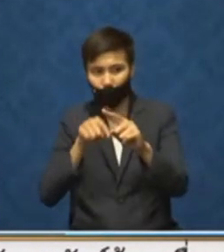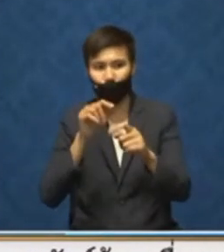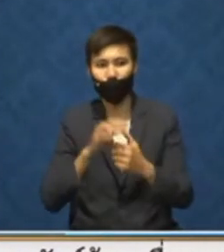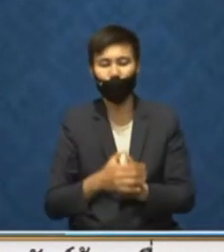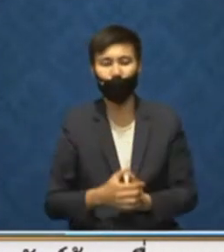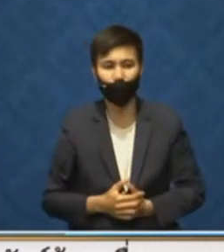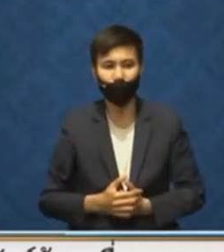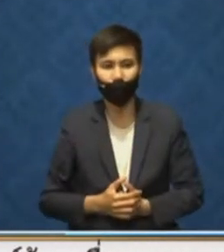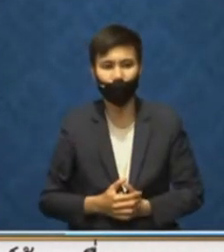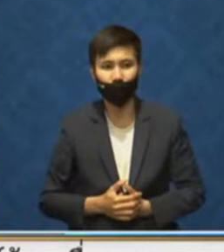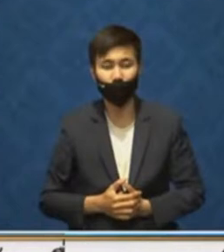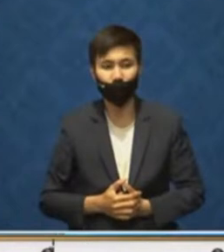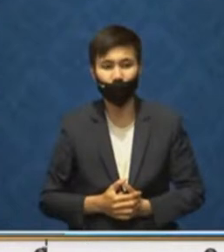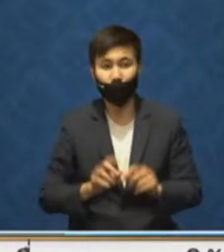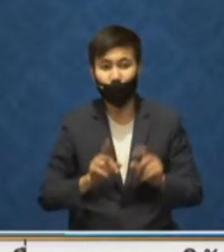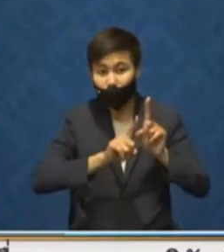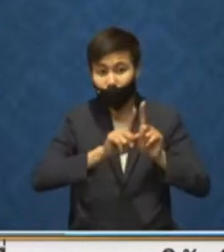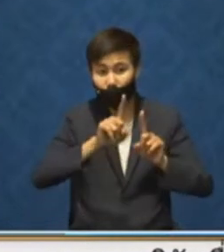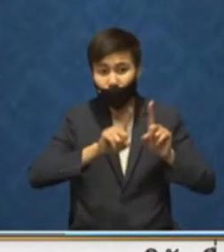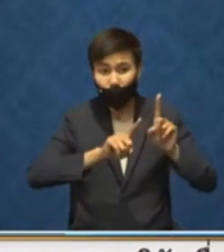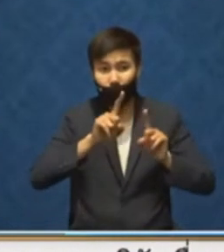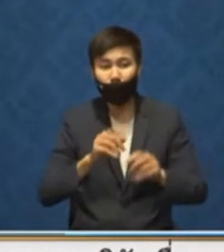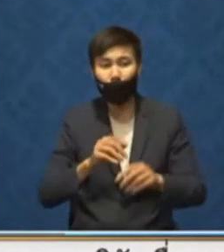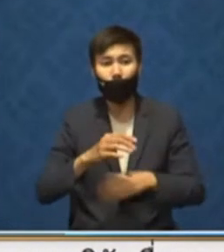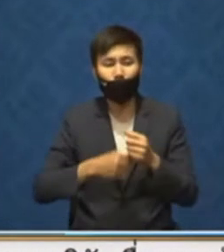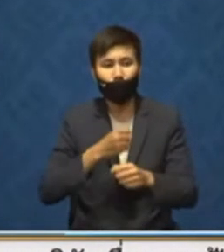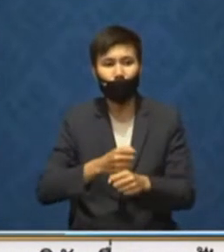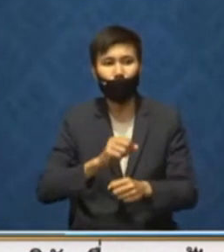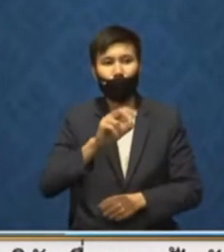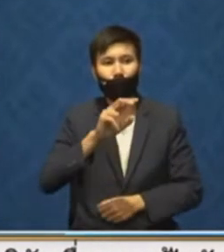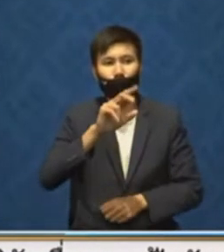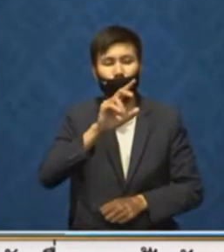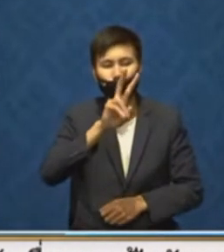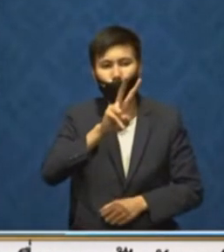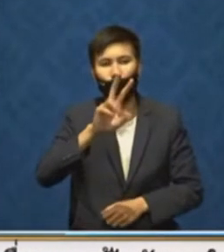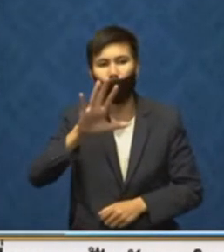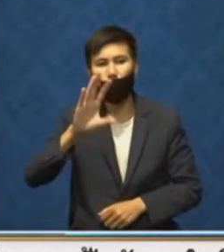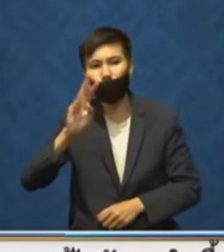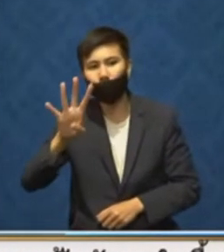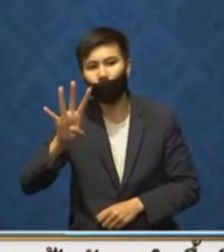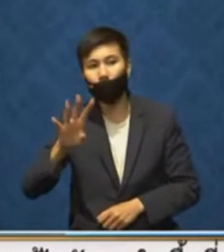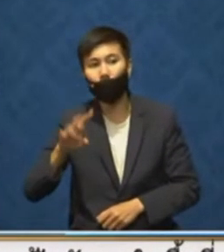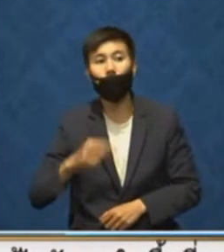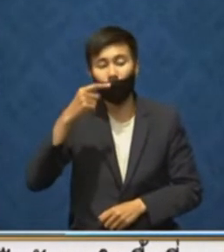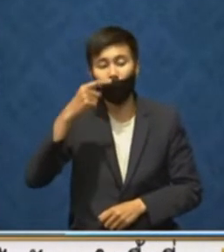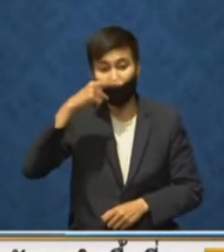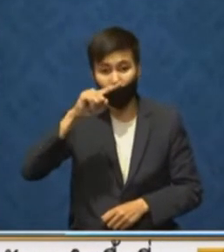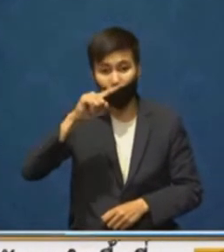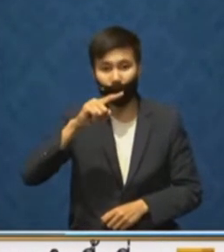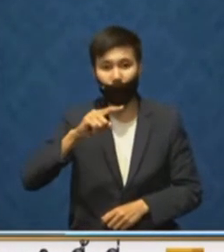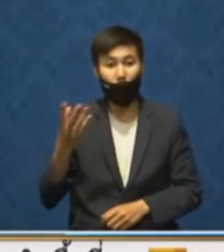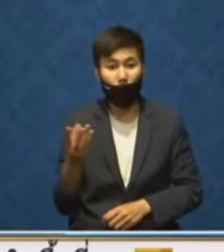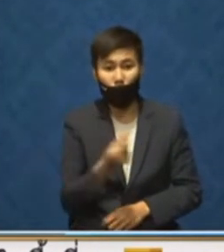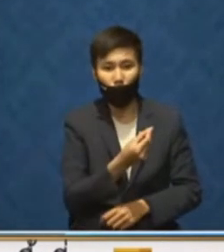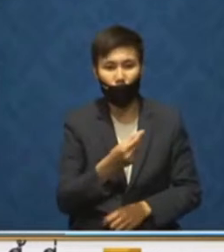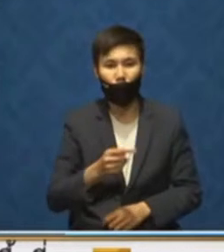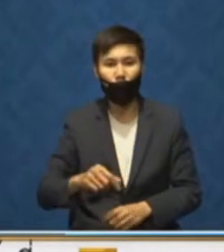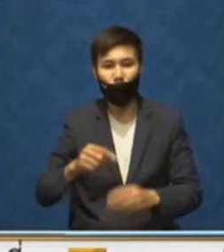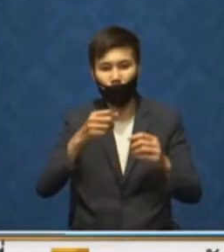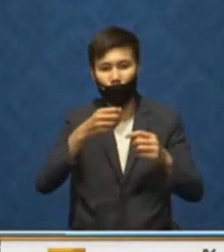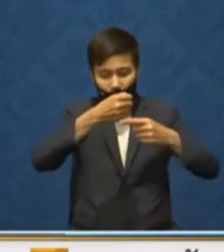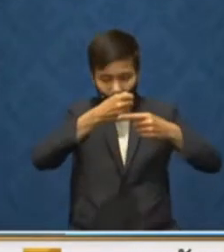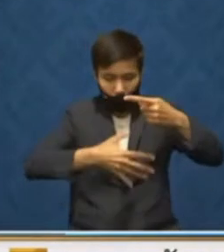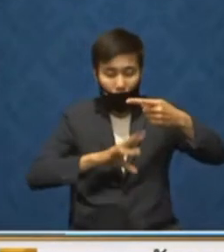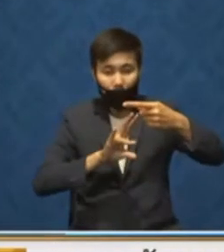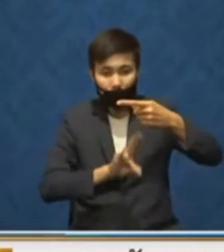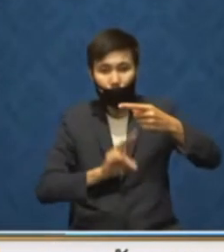ก็สวัสดีนั่งอยู่เท่าในปี 2006 14ความเร็วเฉลี่ยอินเตอร์เน็ตของไทยนะครับเรืออันดับ 7ของโลกคนไทยปรับตัวเข้าสู่การ